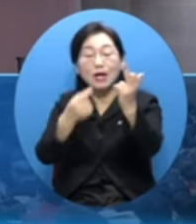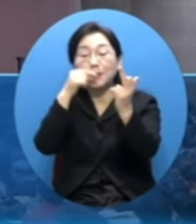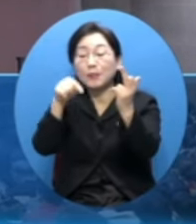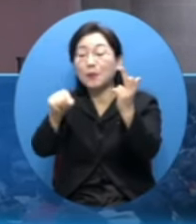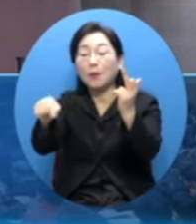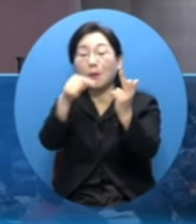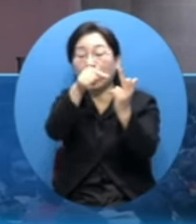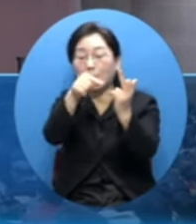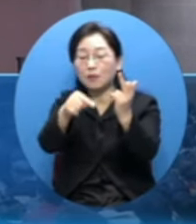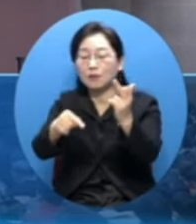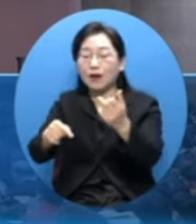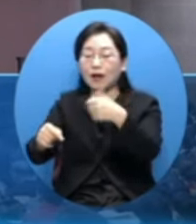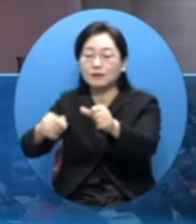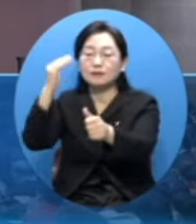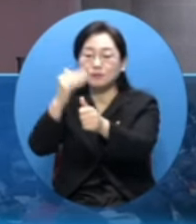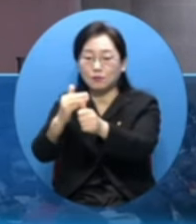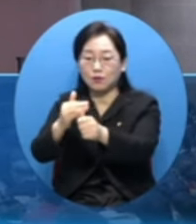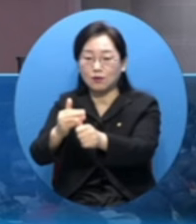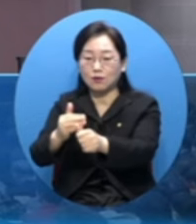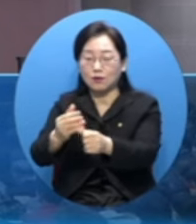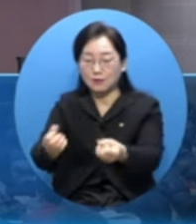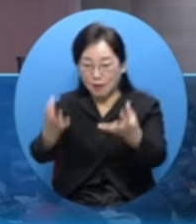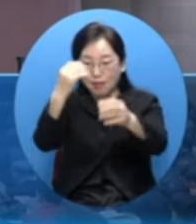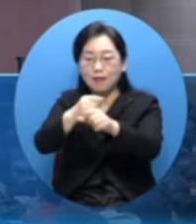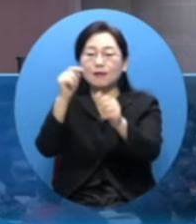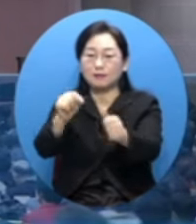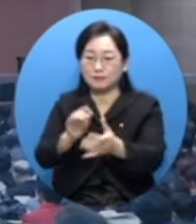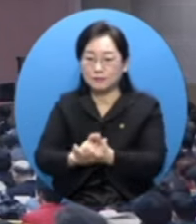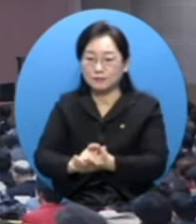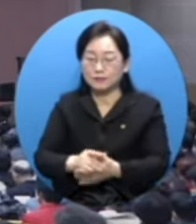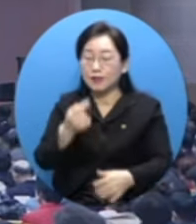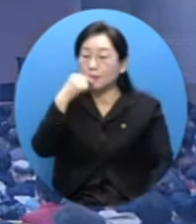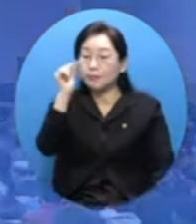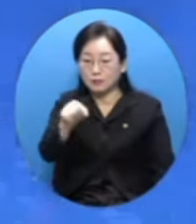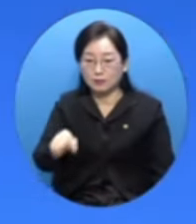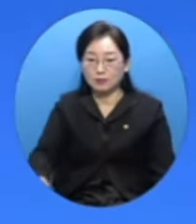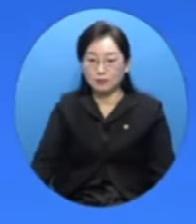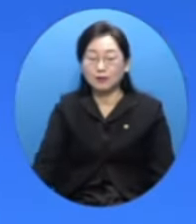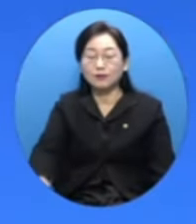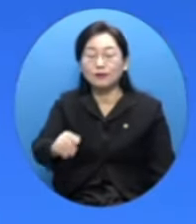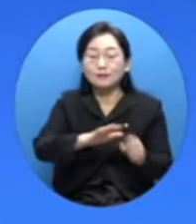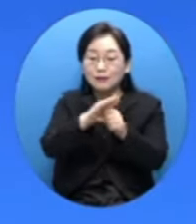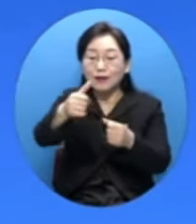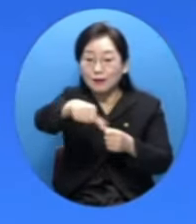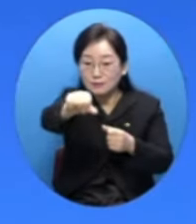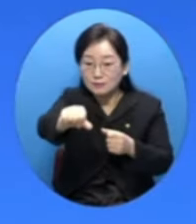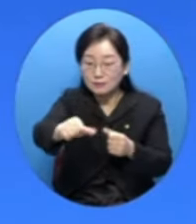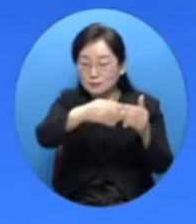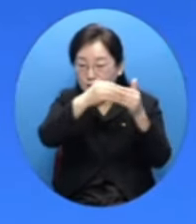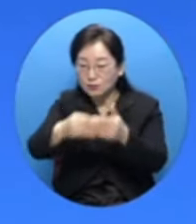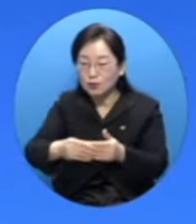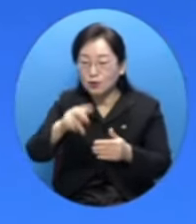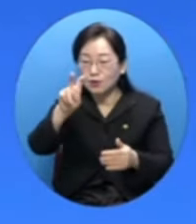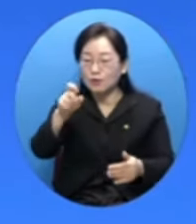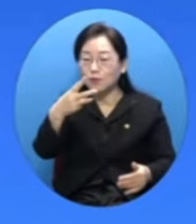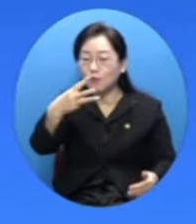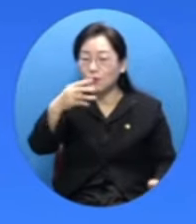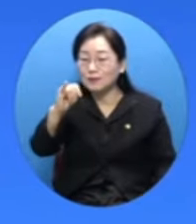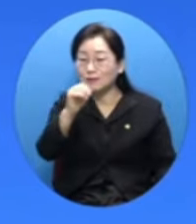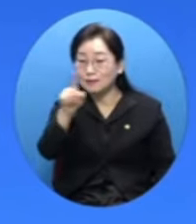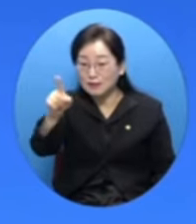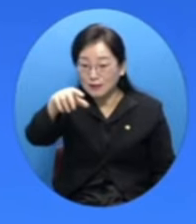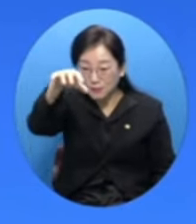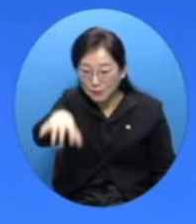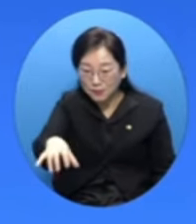번제로 드리라. 하나님 명령하십니다. 너희 사랑하는 독자 이삭을 데리고 모리아 땅에 있는 한 산에 가서 그를 번제로